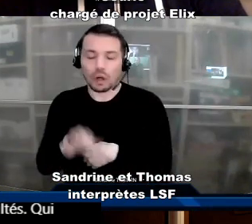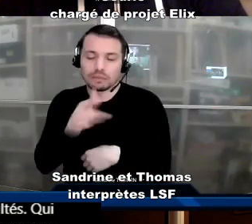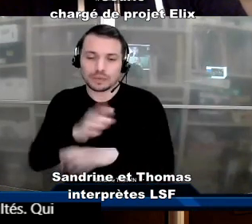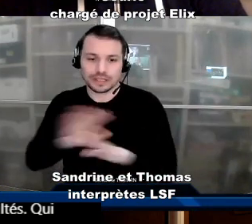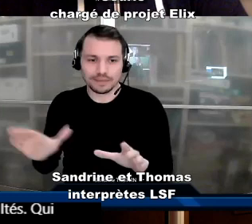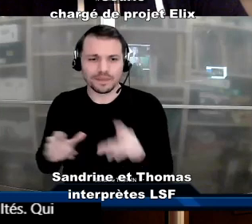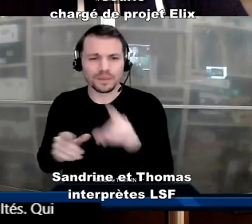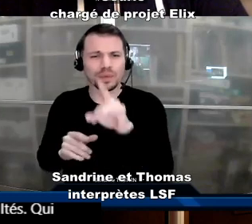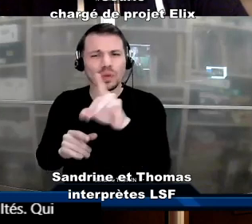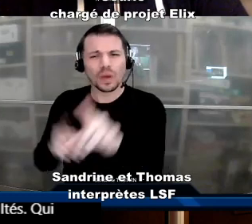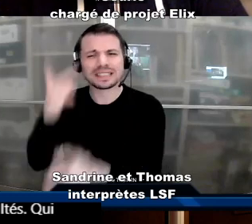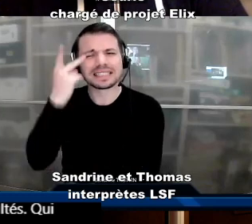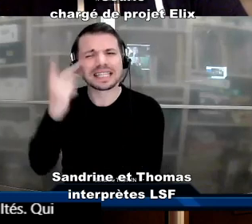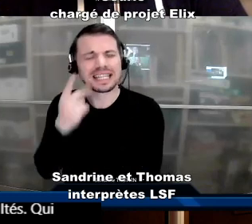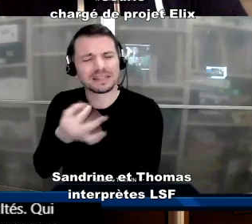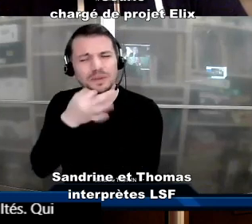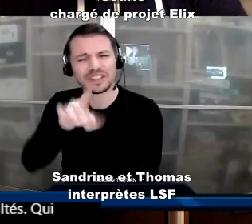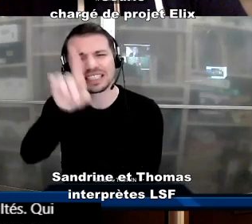Toi